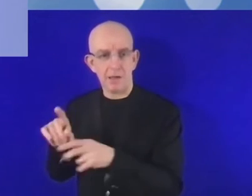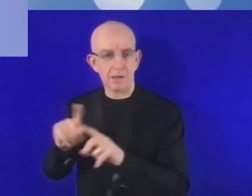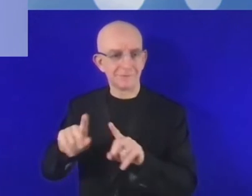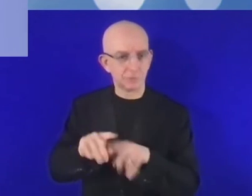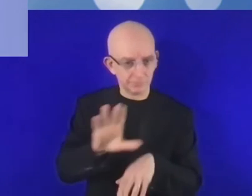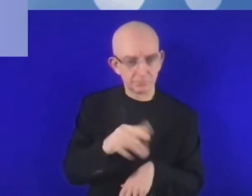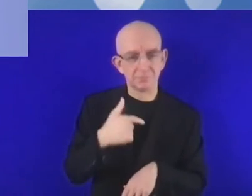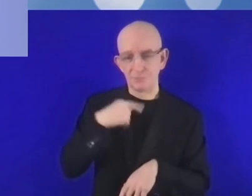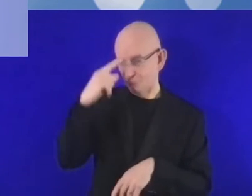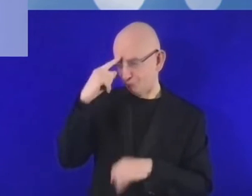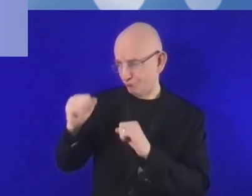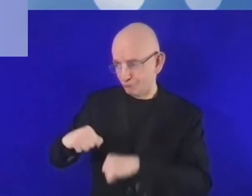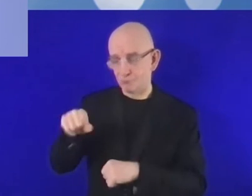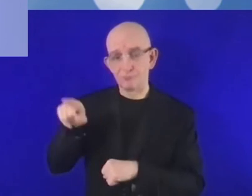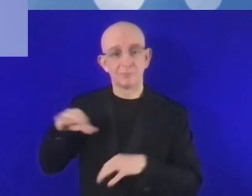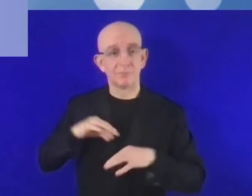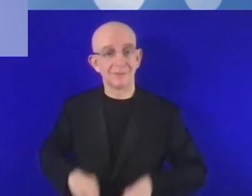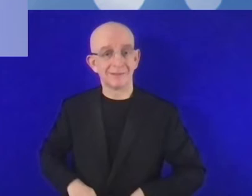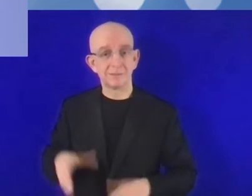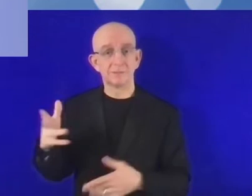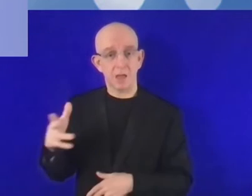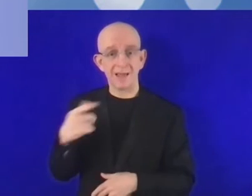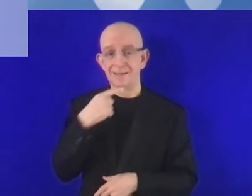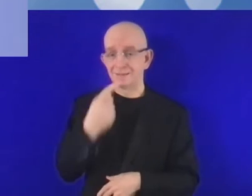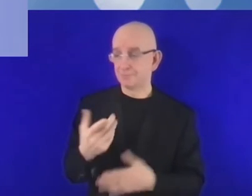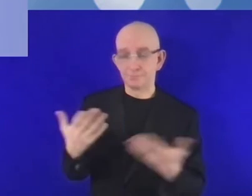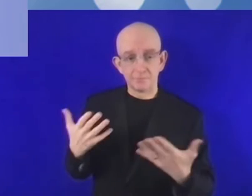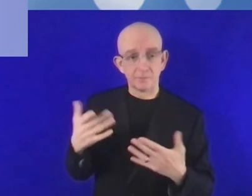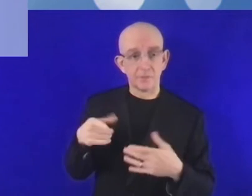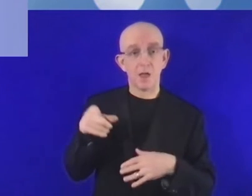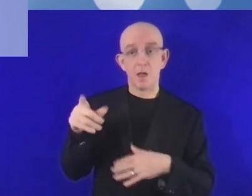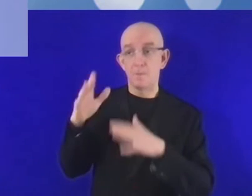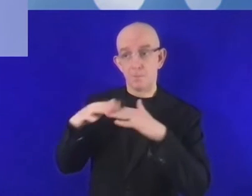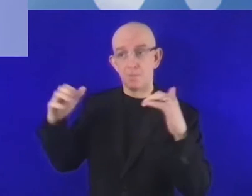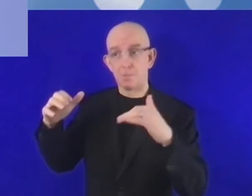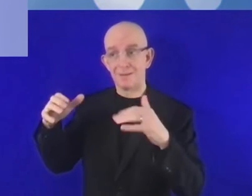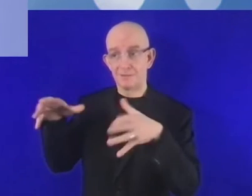модели финансирования. Здесь я согласна с тем, что было сказано. Нам